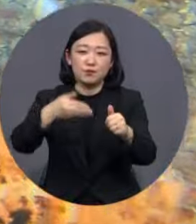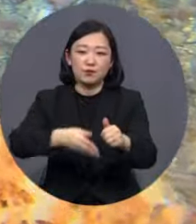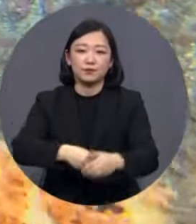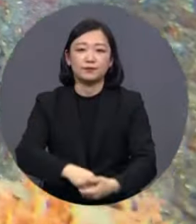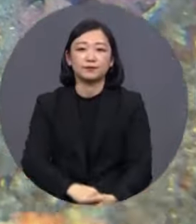제출했습니다